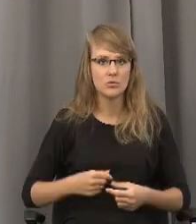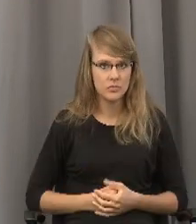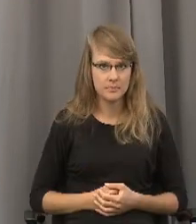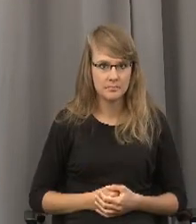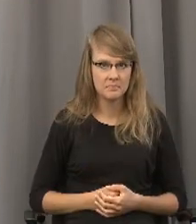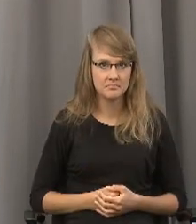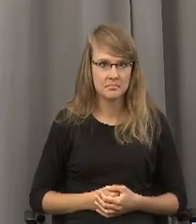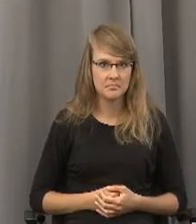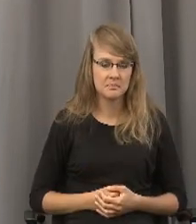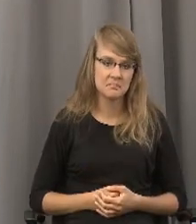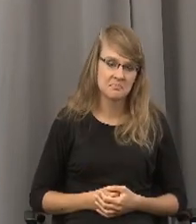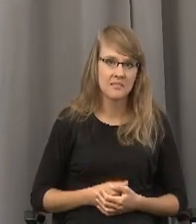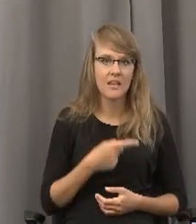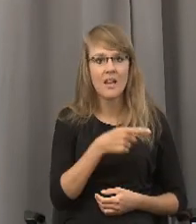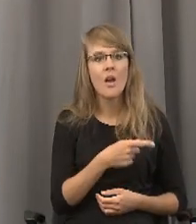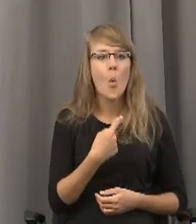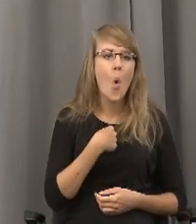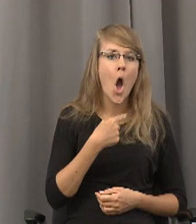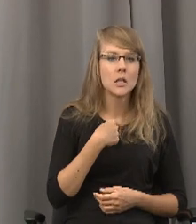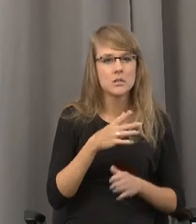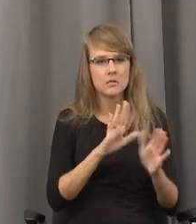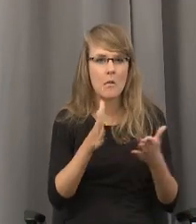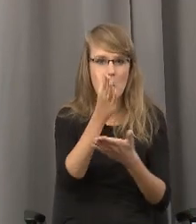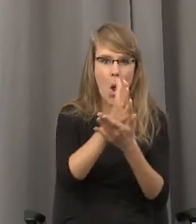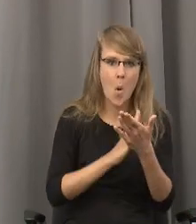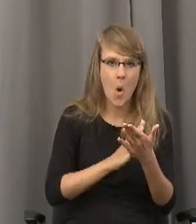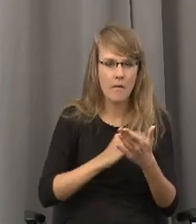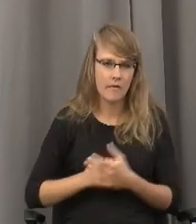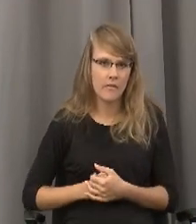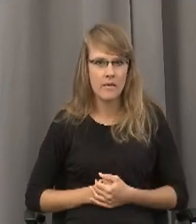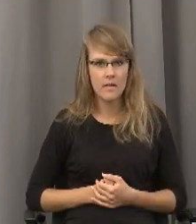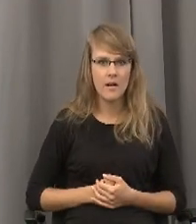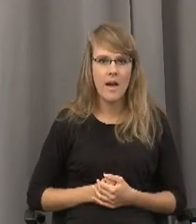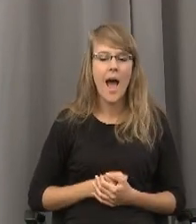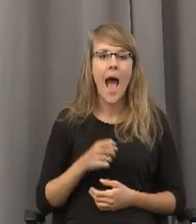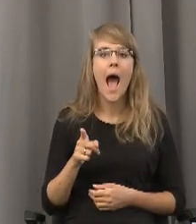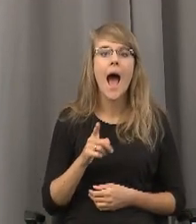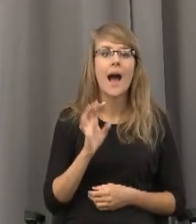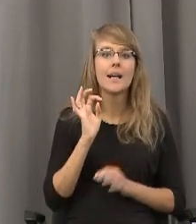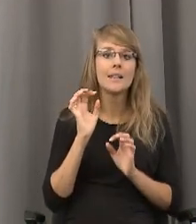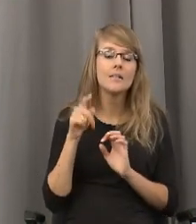Po połowie mniej więcej rozłożyły się głosy. Prawidłowa ocena